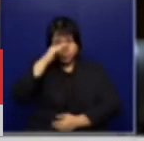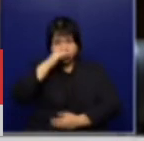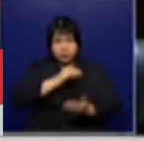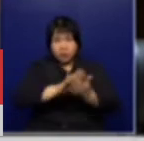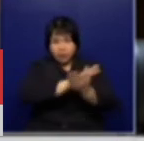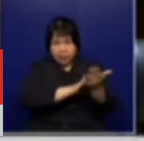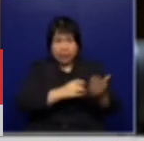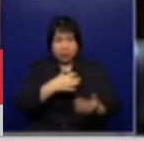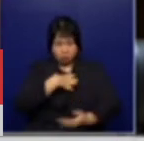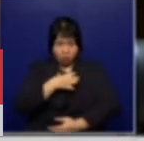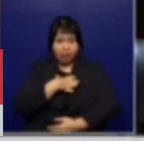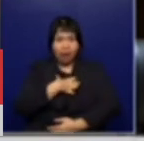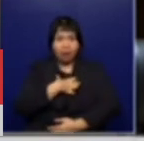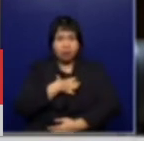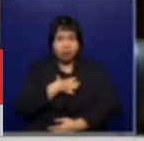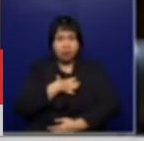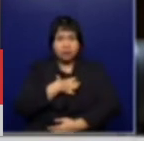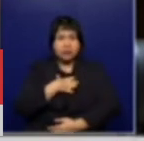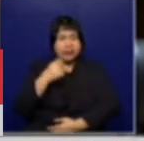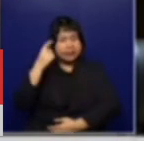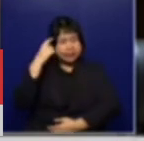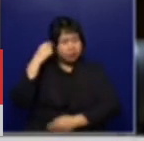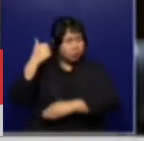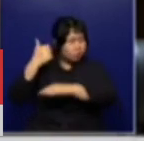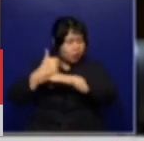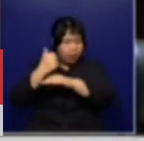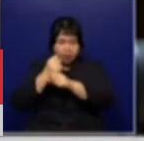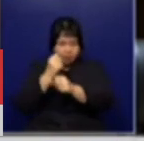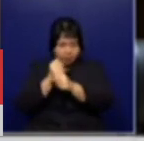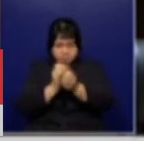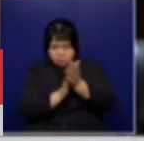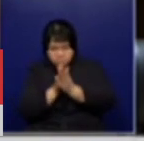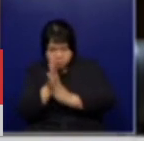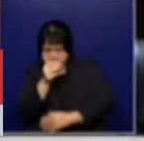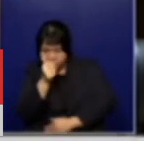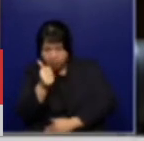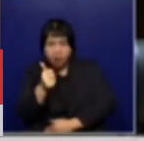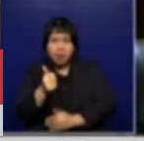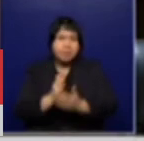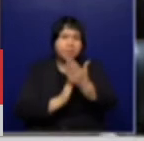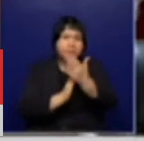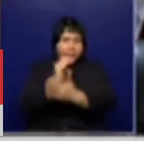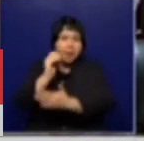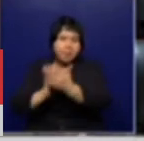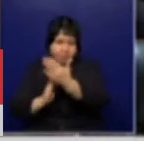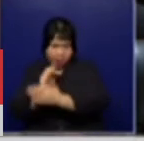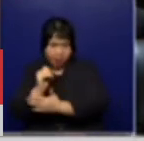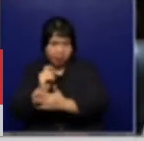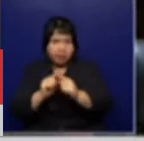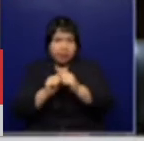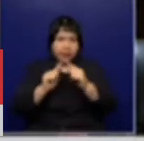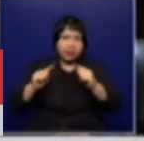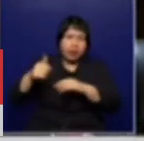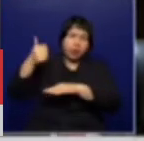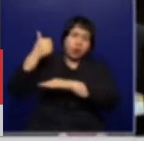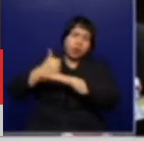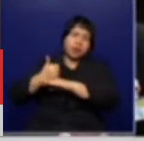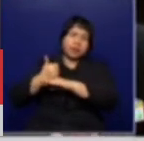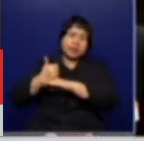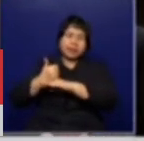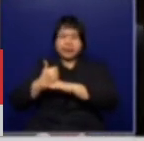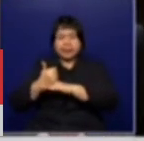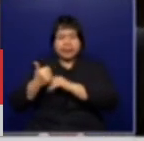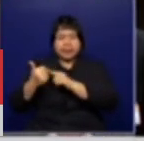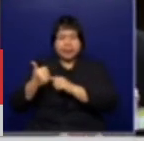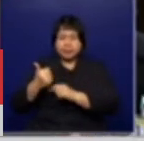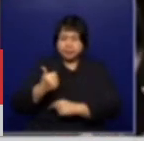ต้องการผู้นำที่สร้างความหวังนำให้ประเทศพ้นจากวิกฤตเรากลับได้ผู้นำที่คอยสร้างแต่ความ